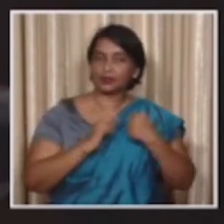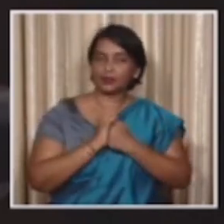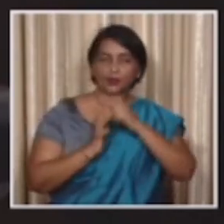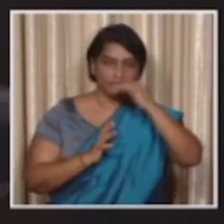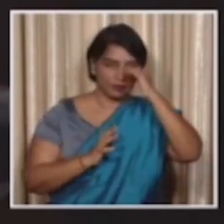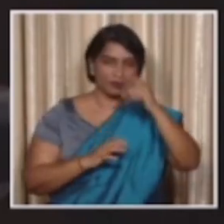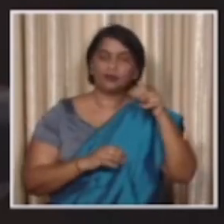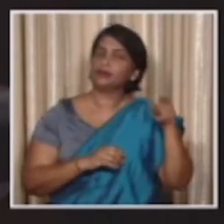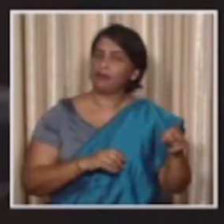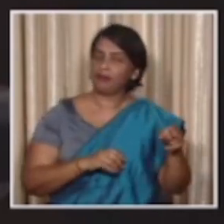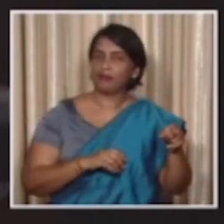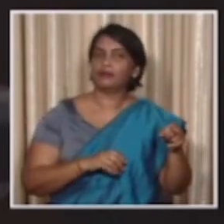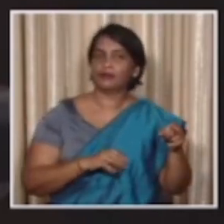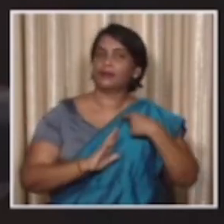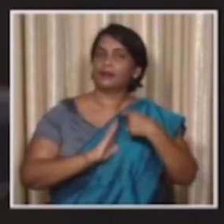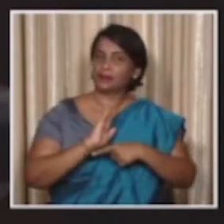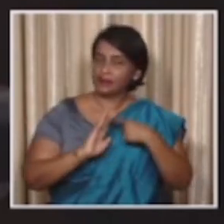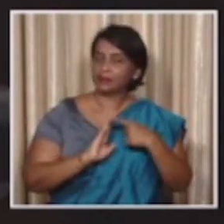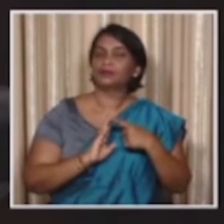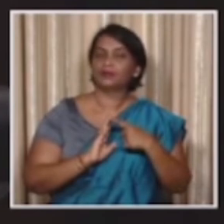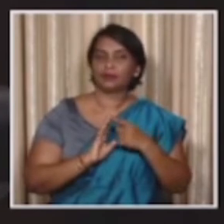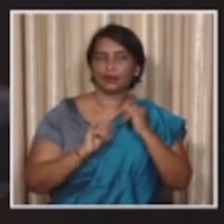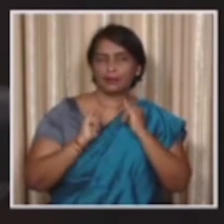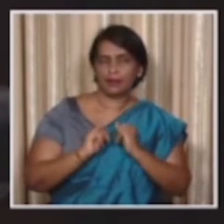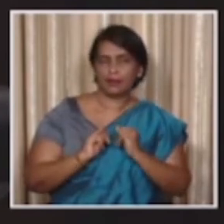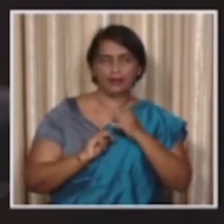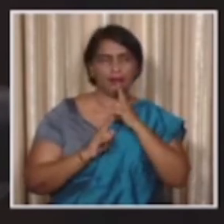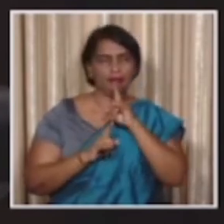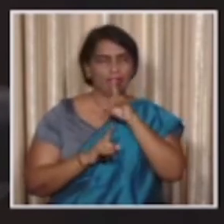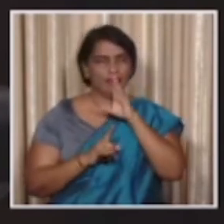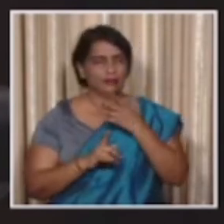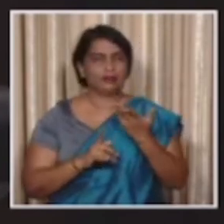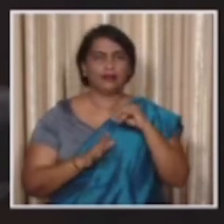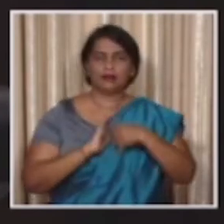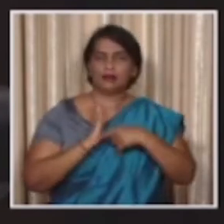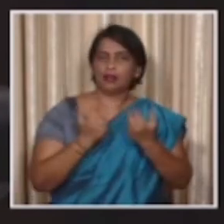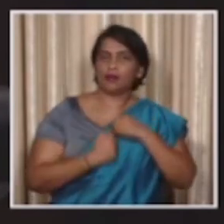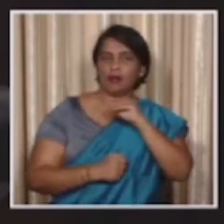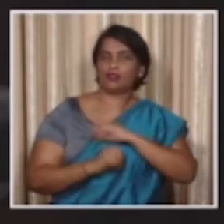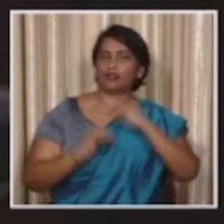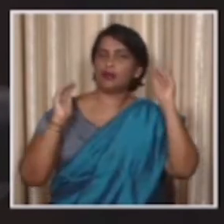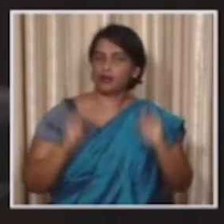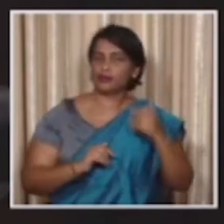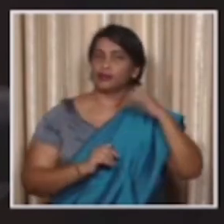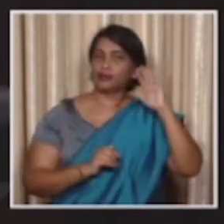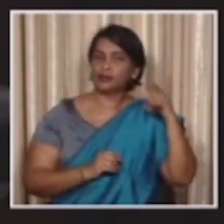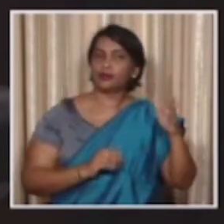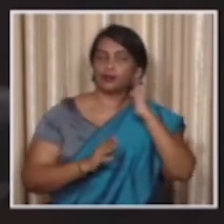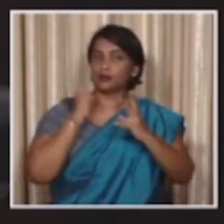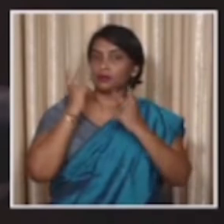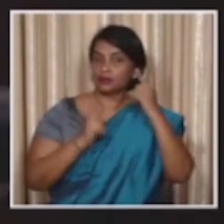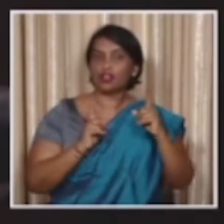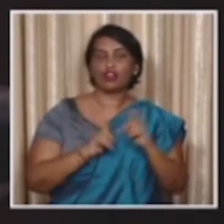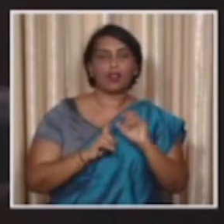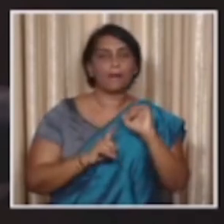කතානායකතුමනි, මේ මේ රටට, අපේ රටට අපකීර්තියක් සහ රටට ලැබෙන ආදායම් තමයි මේ අඩු වෙන්නේ. විශේෂයෙන්ම මේ එන සංචාරකයෙන්